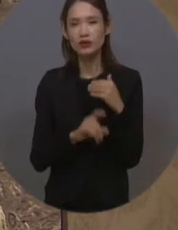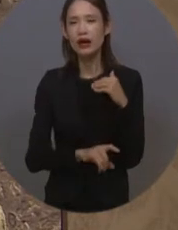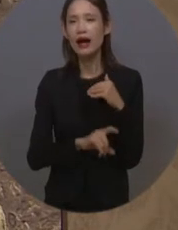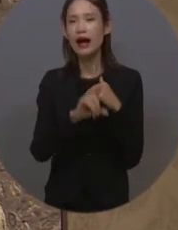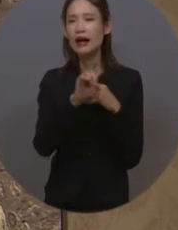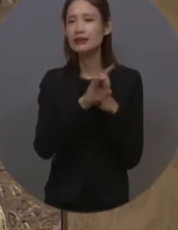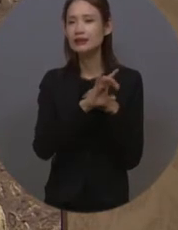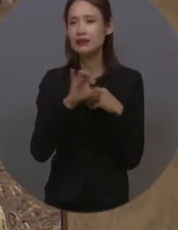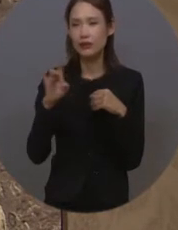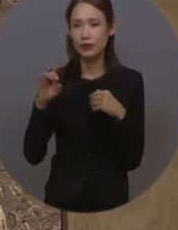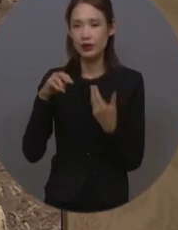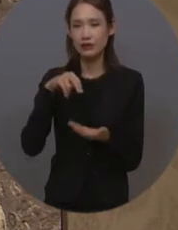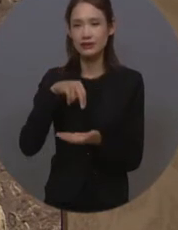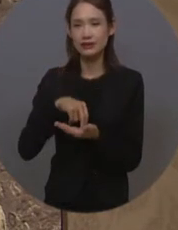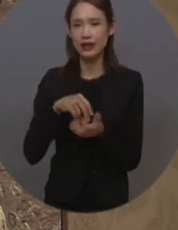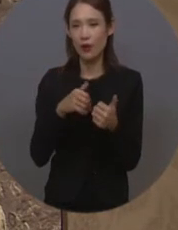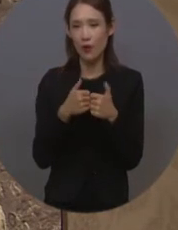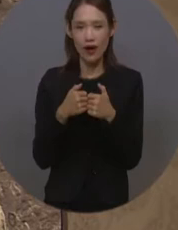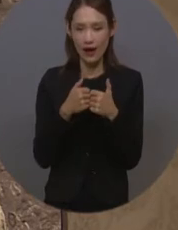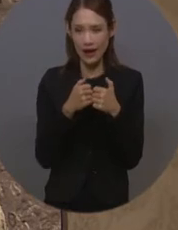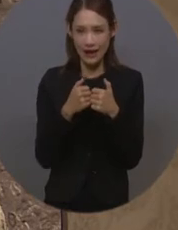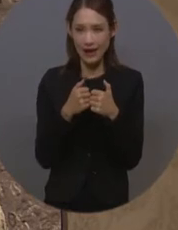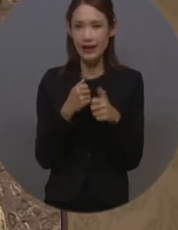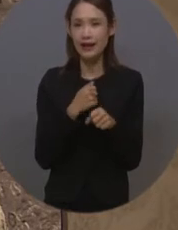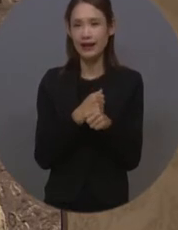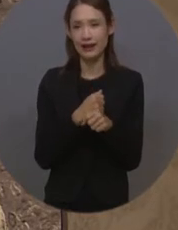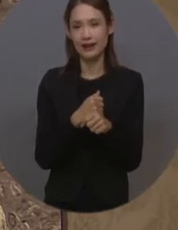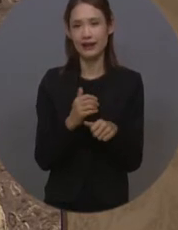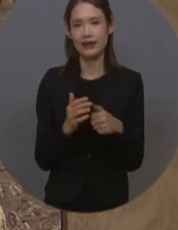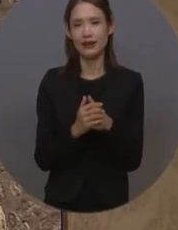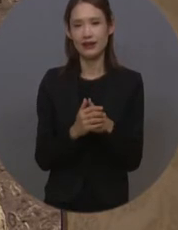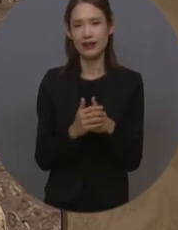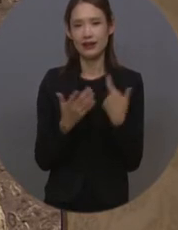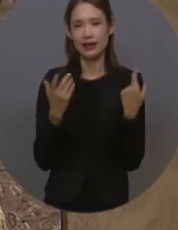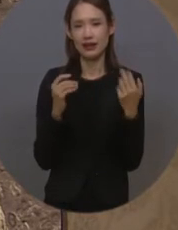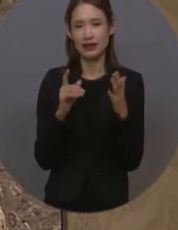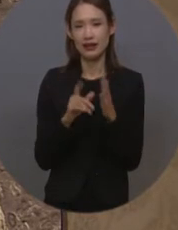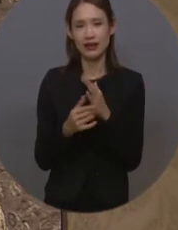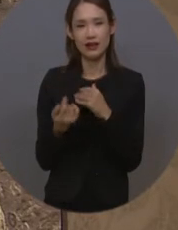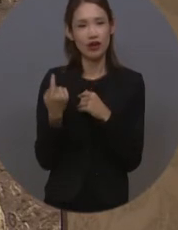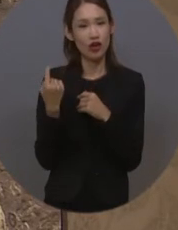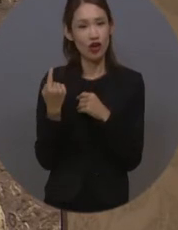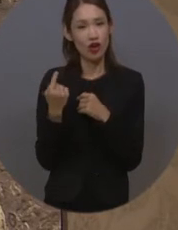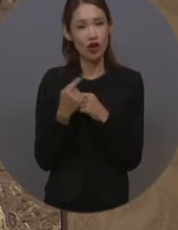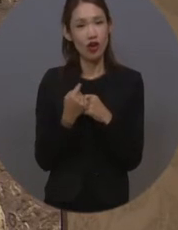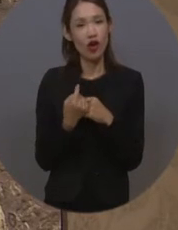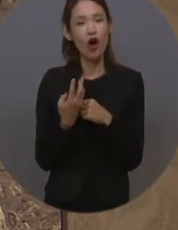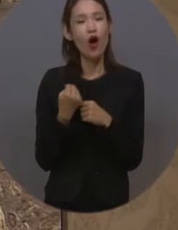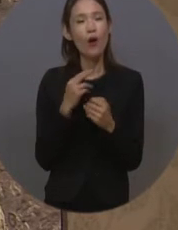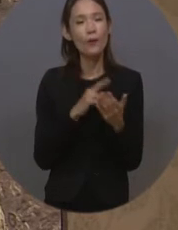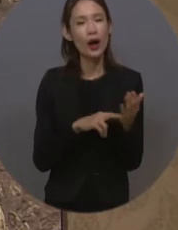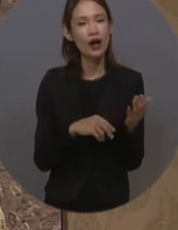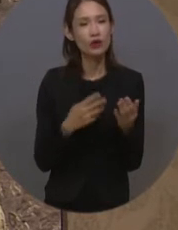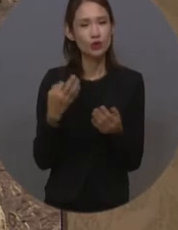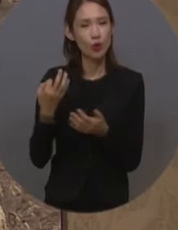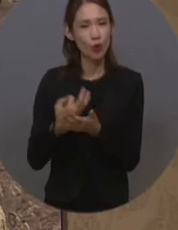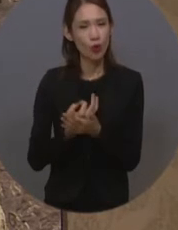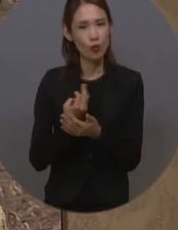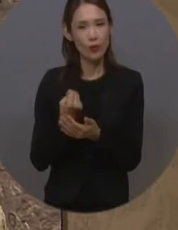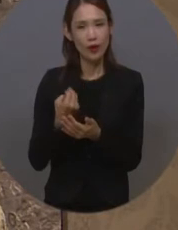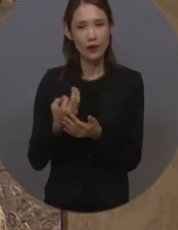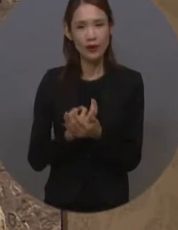그 스탠딩 회의를 저희가 합니다. 네. 그때 이제 어저께 몇 개를 팔고 돈을 얼마 벌었고